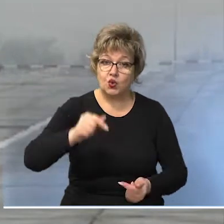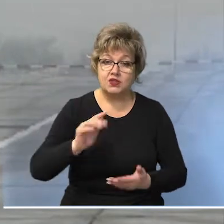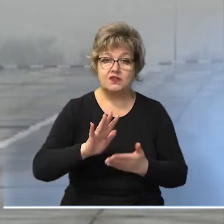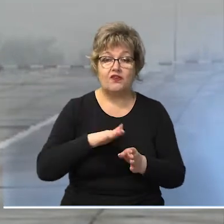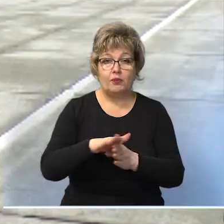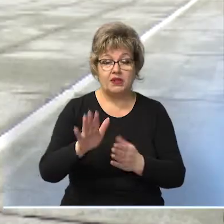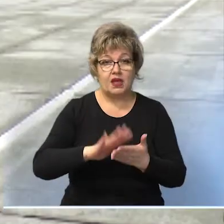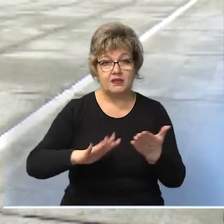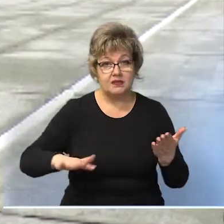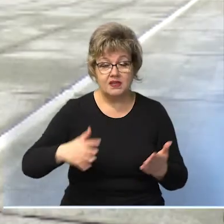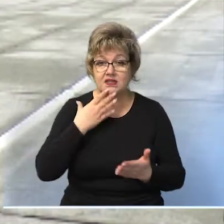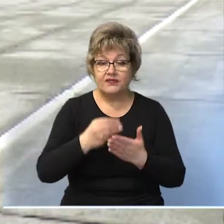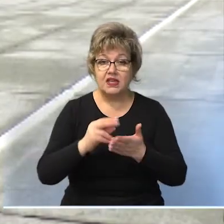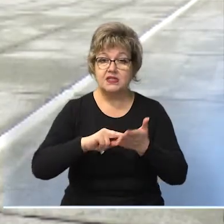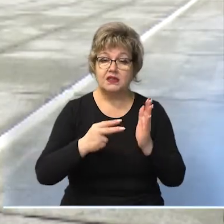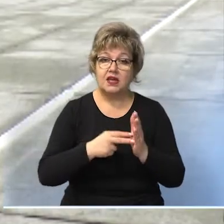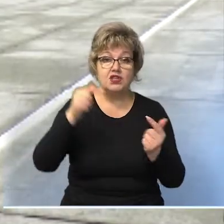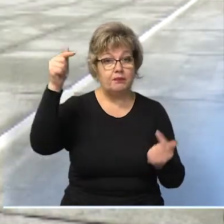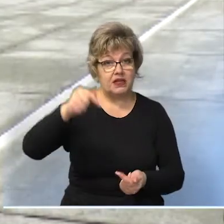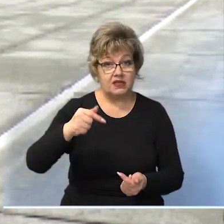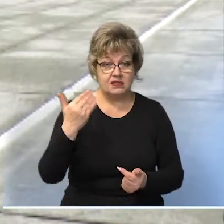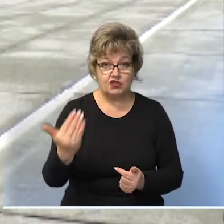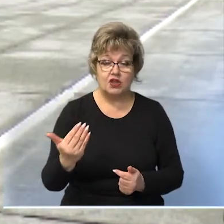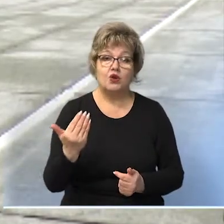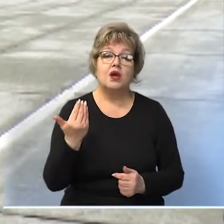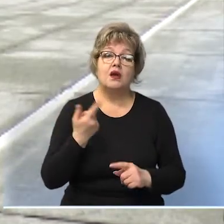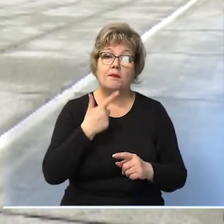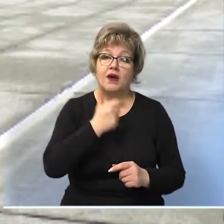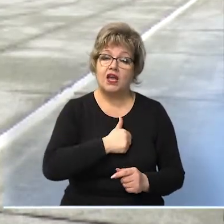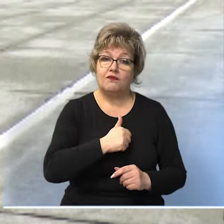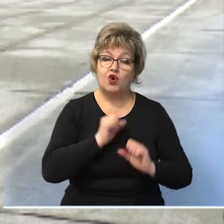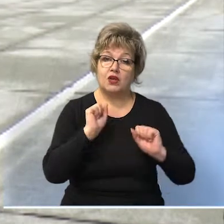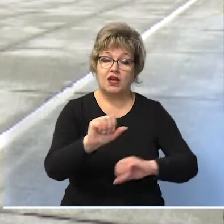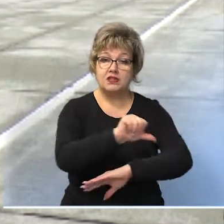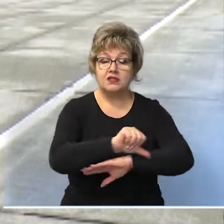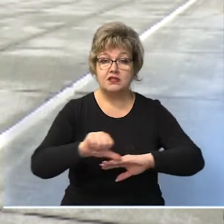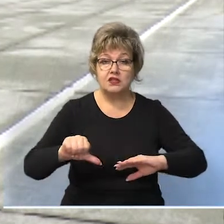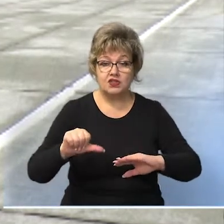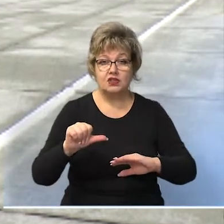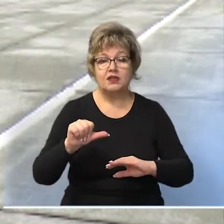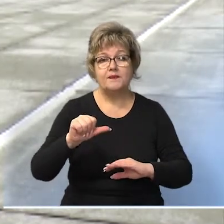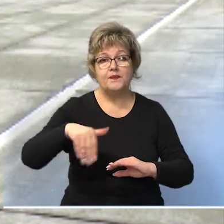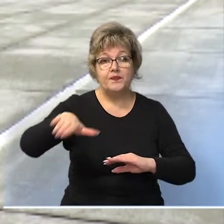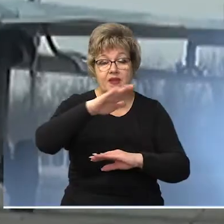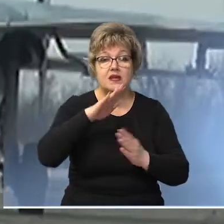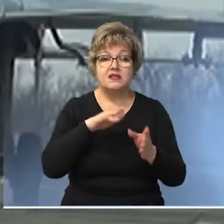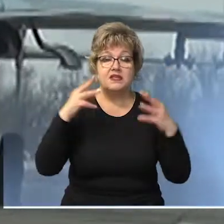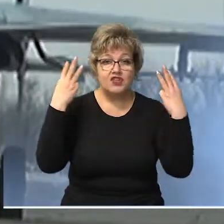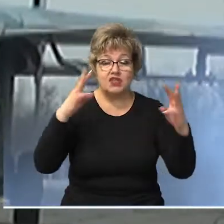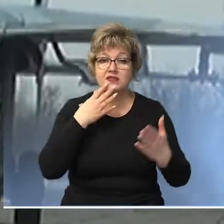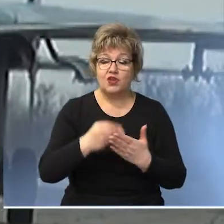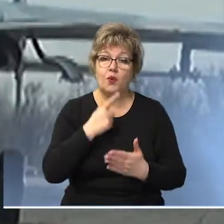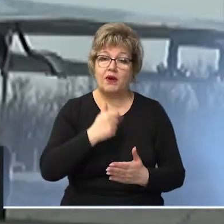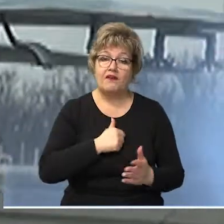продолжает выполнять свои задачи по предназначению. Полк несет боевое дежурство по охране и защите воздушных рубежей,